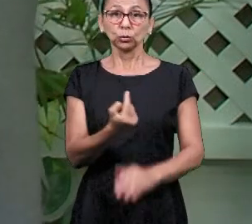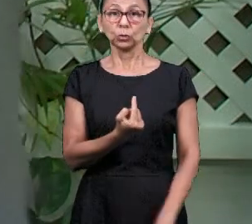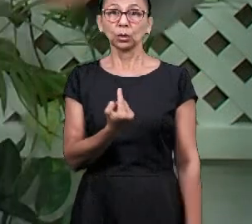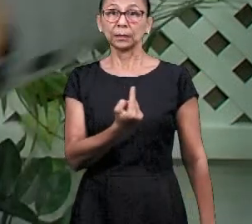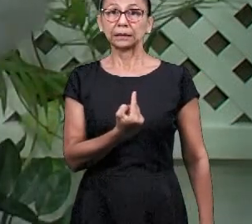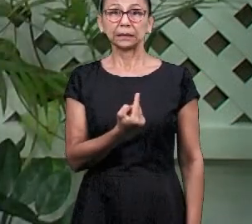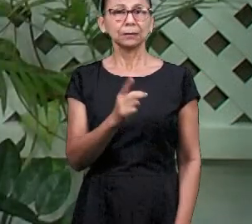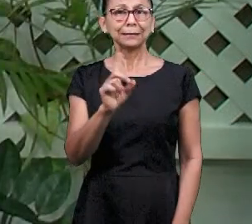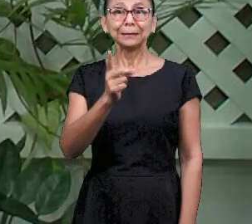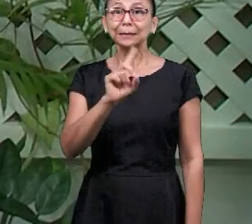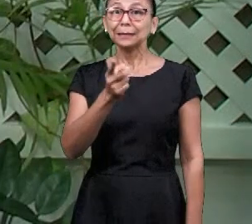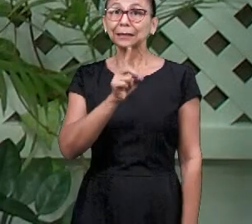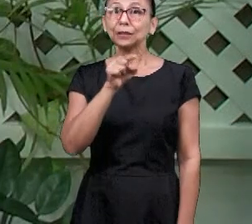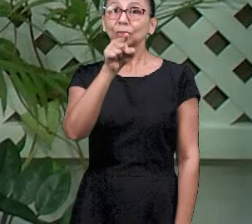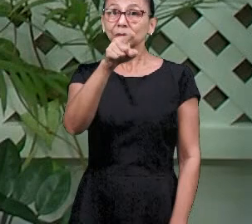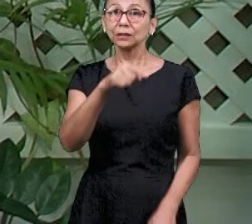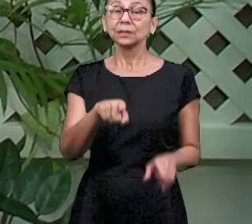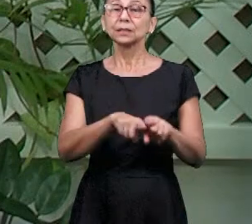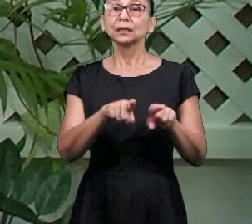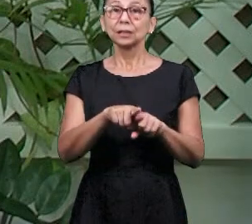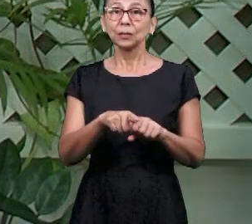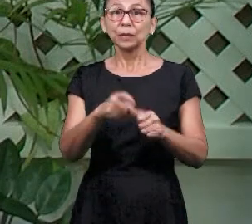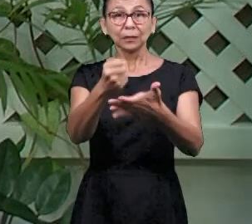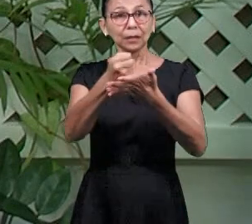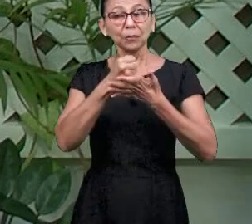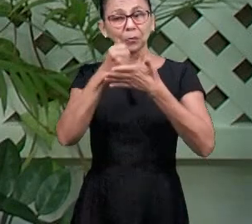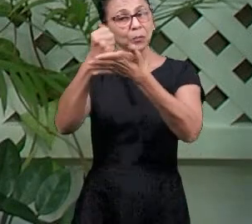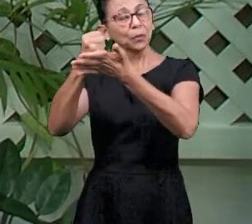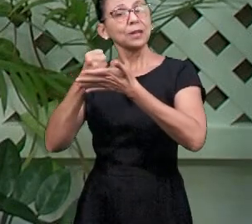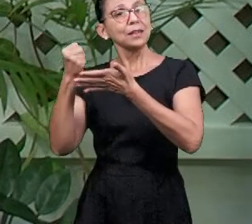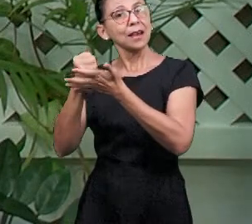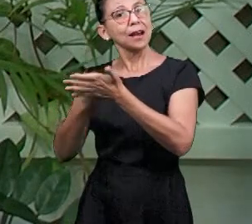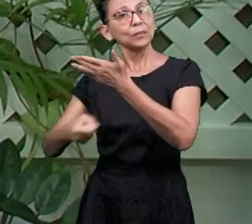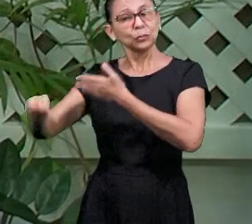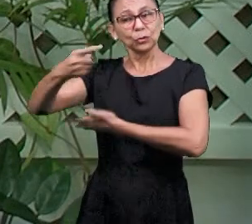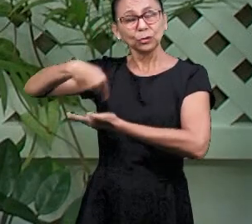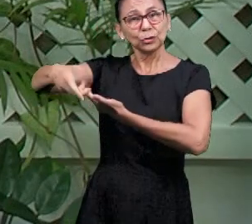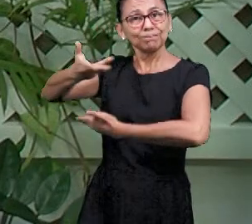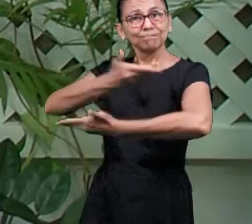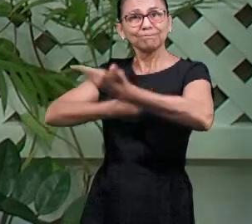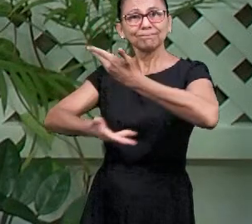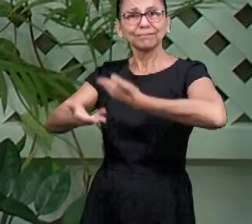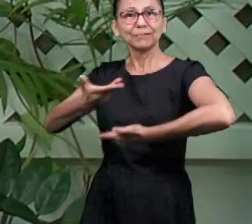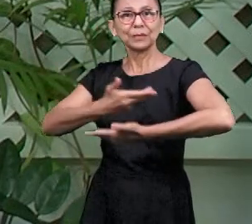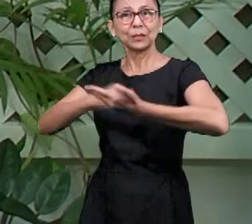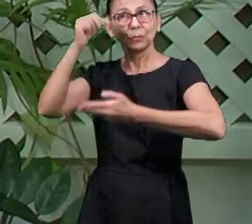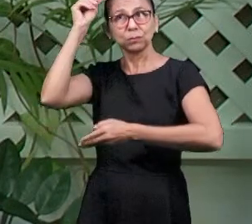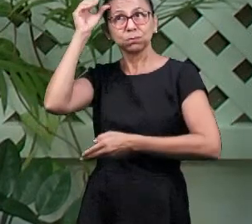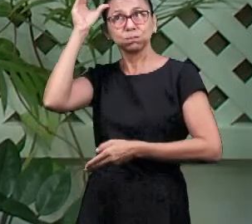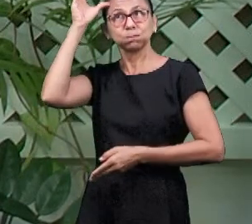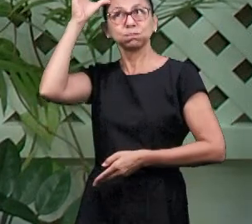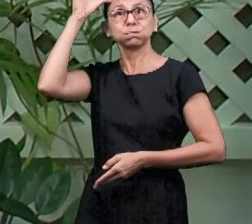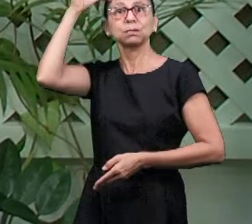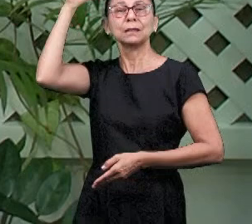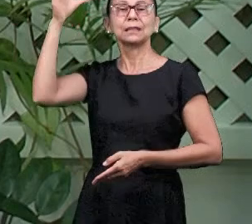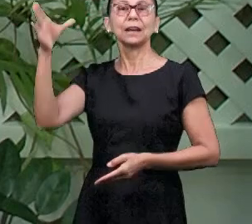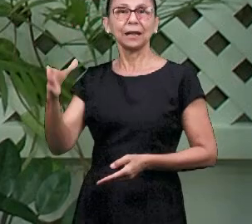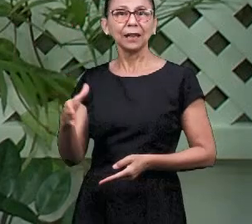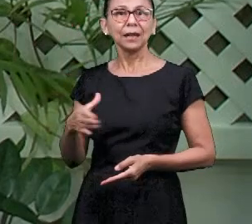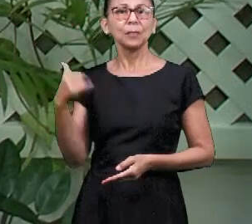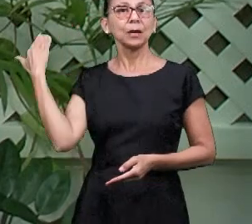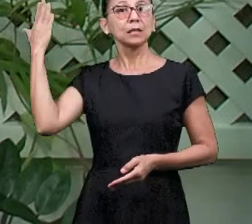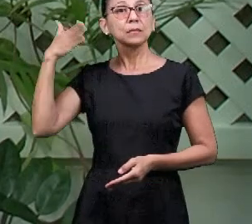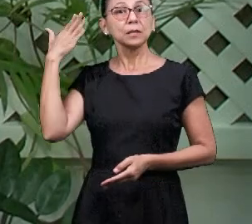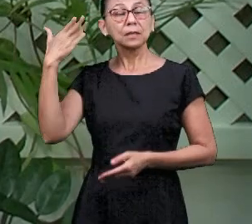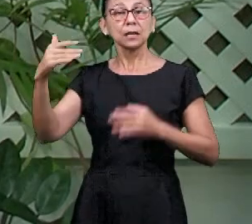de 7 ou 8 églises en Bolivie, avec 500 et quelques participations. C'est une merveille.